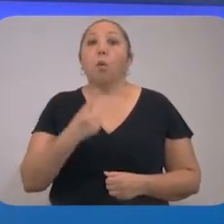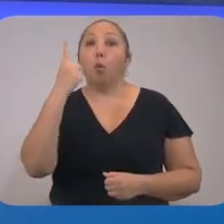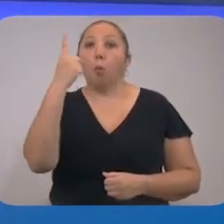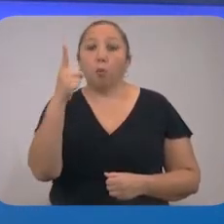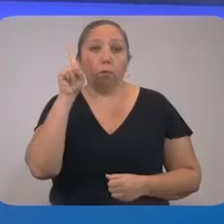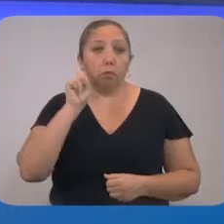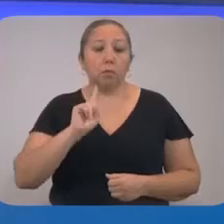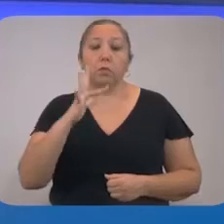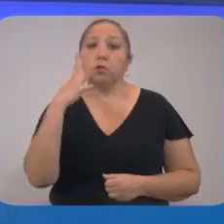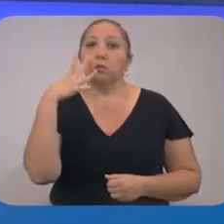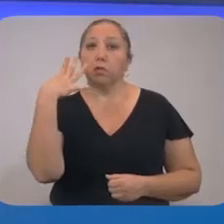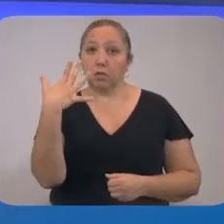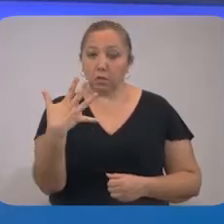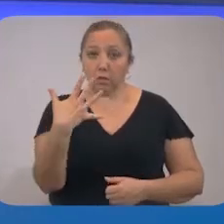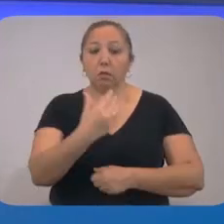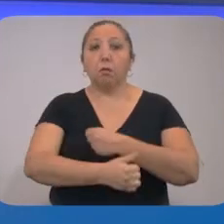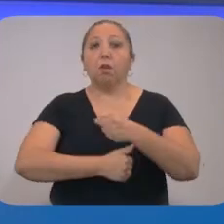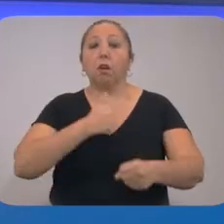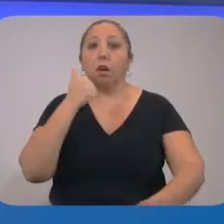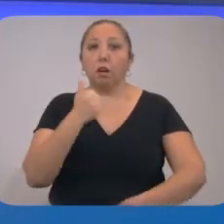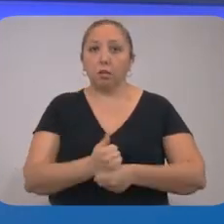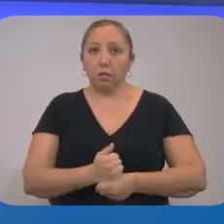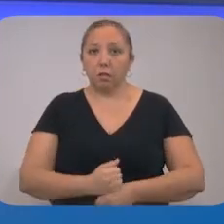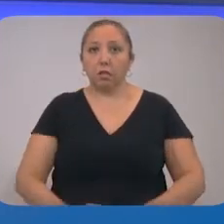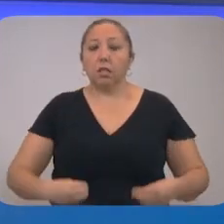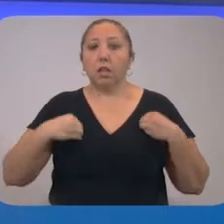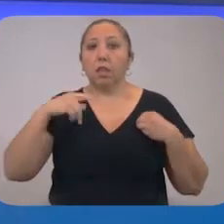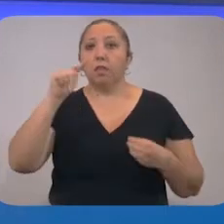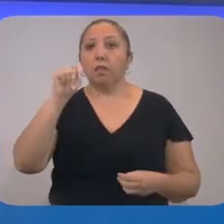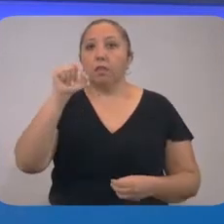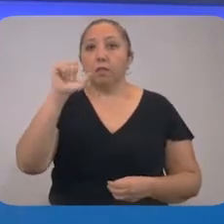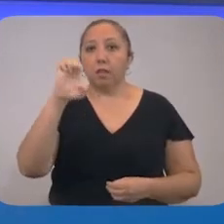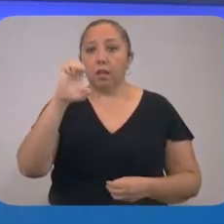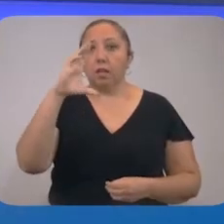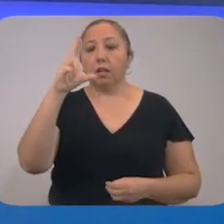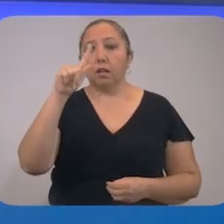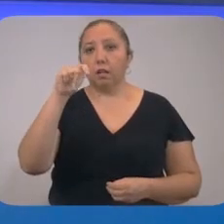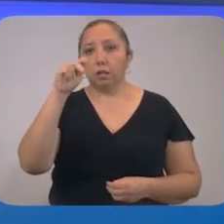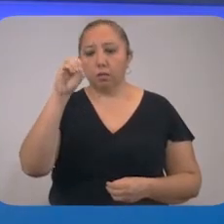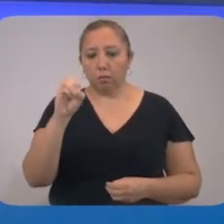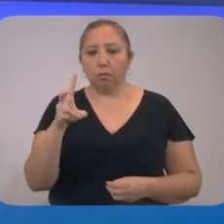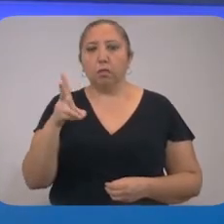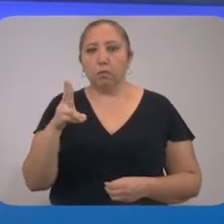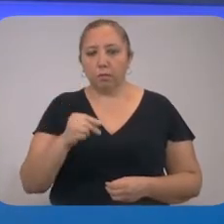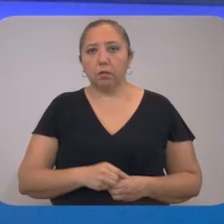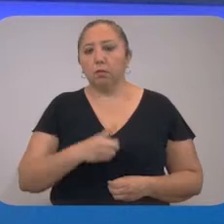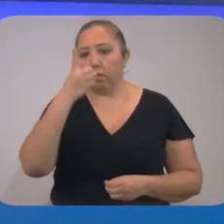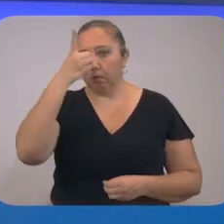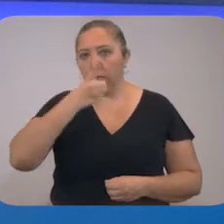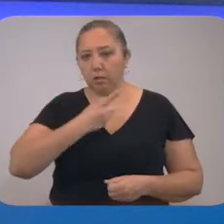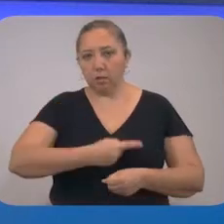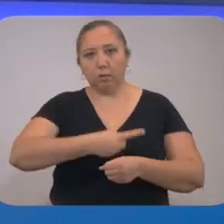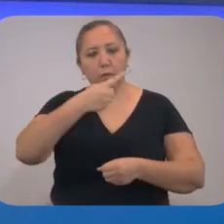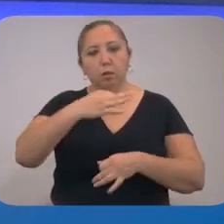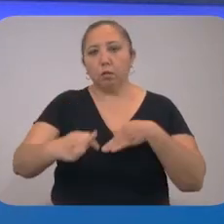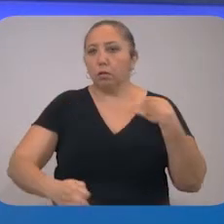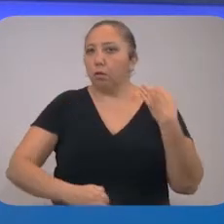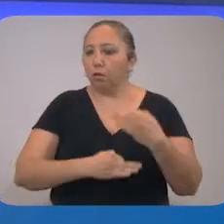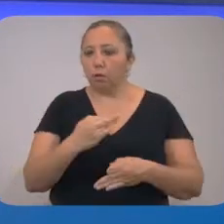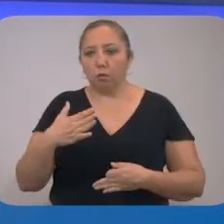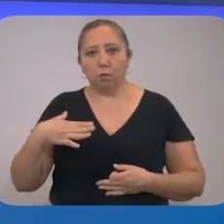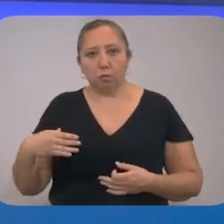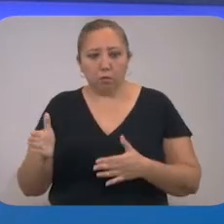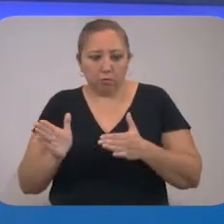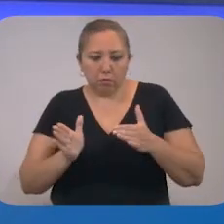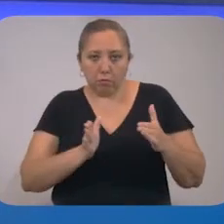55 Jaboti. Signal, yete Cajakbal tu Cajiltec Anto, Marsan yan diabetes tiete talamilite presión. Tulakle